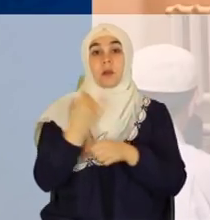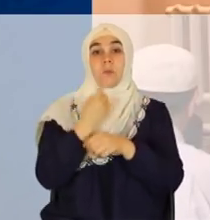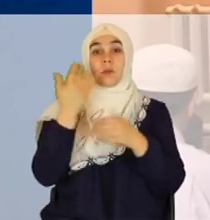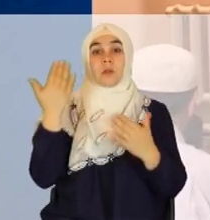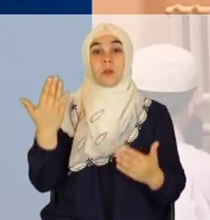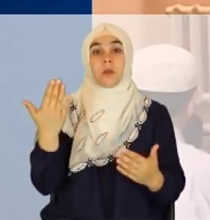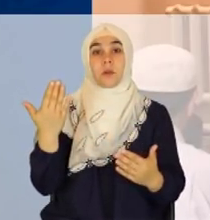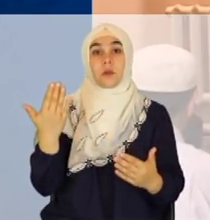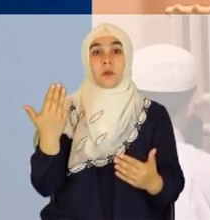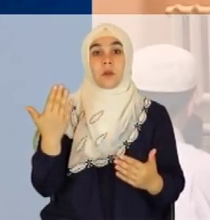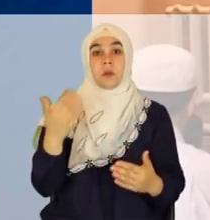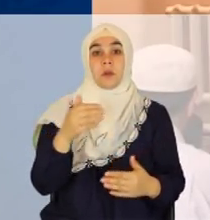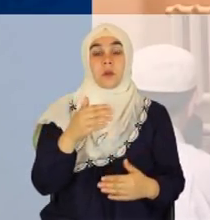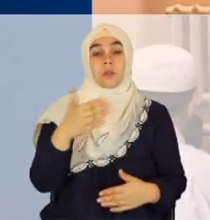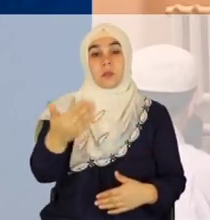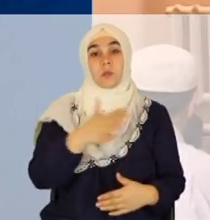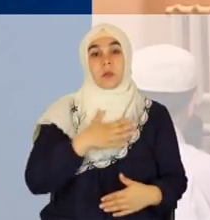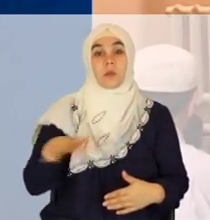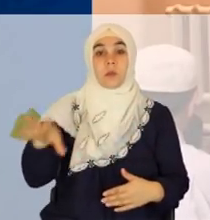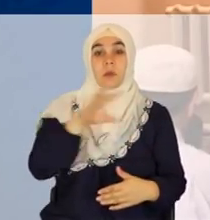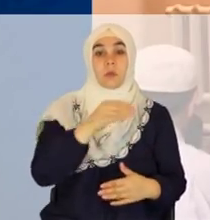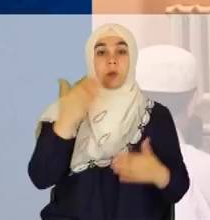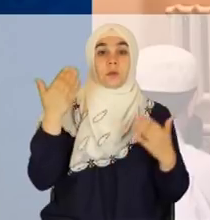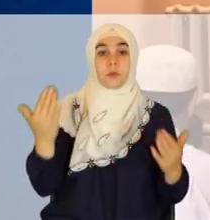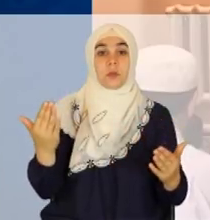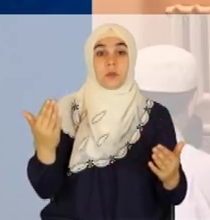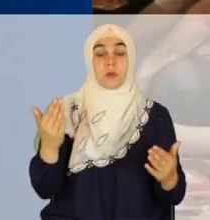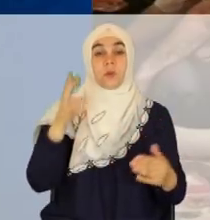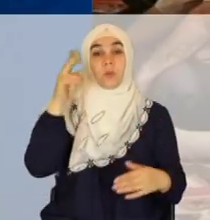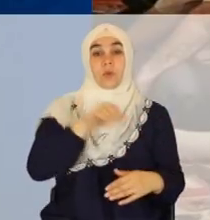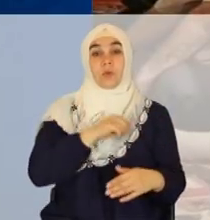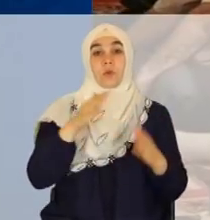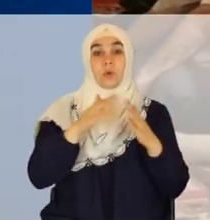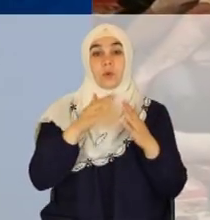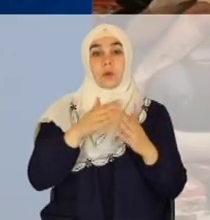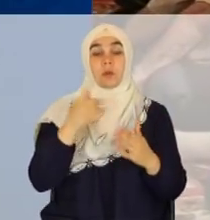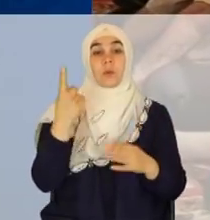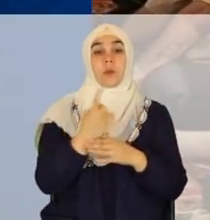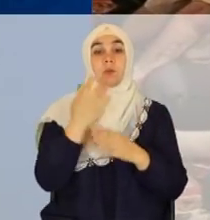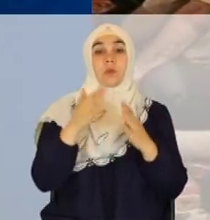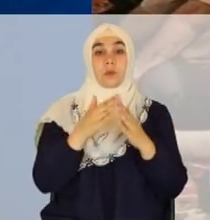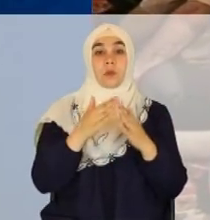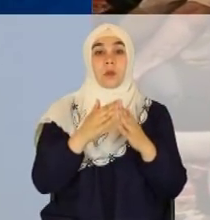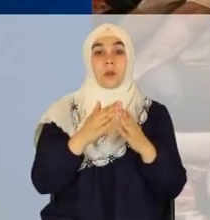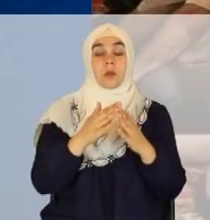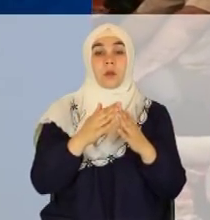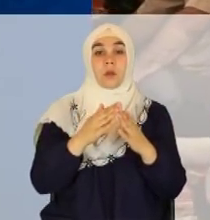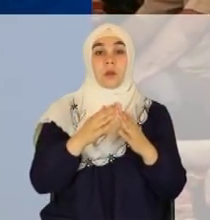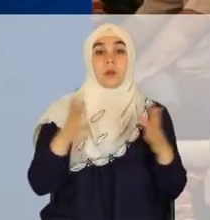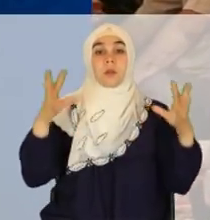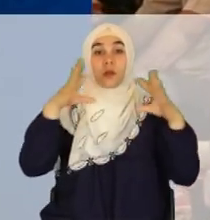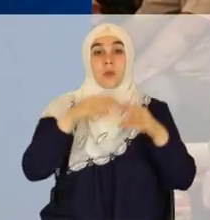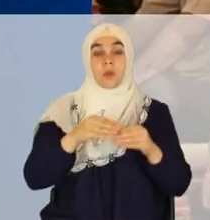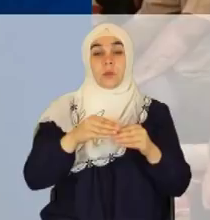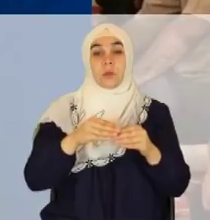de siz muhteremler bilen Allah'ın üyelerinden bir üyede